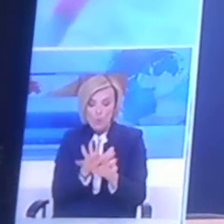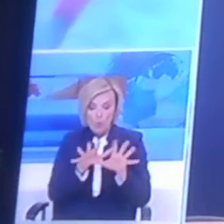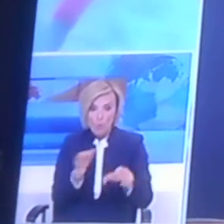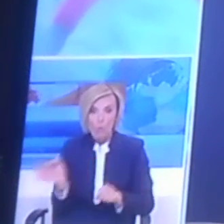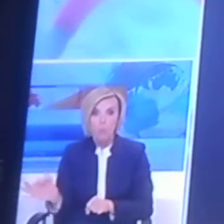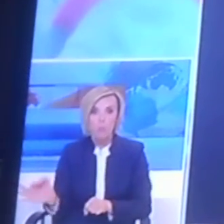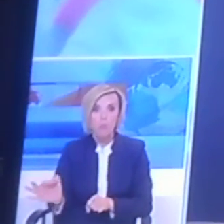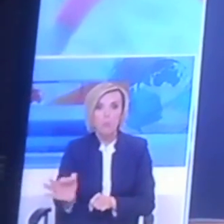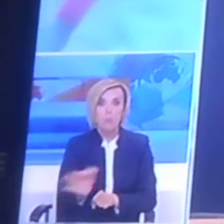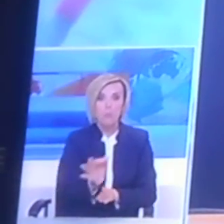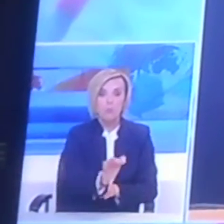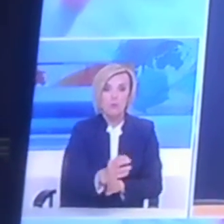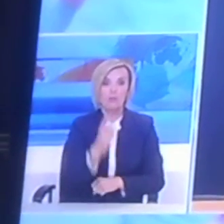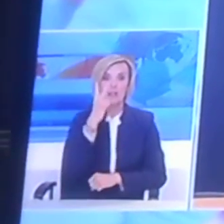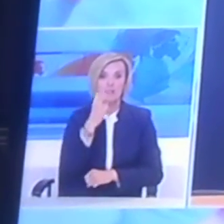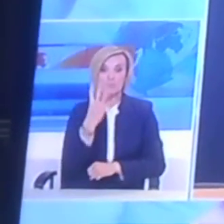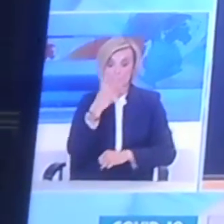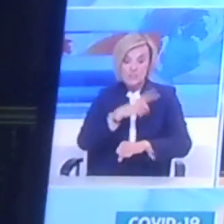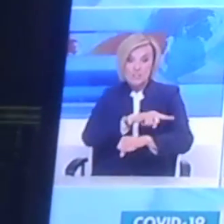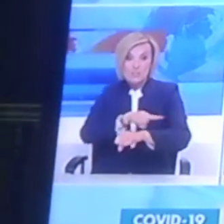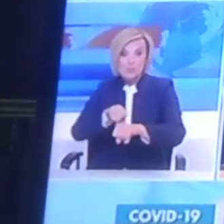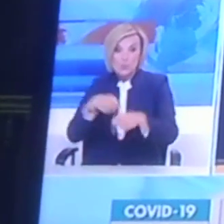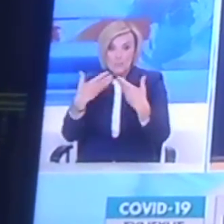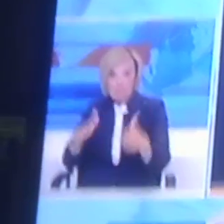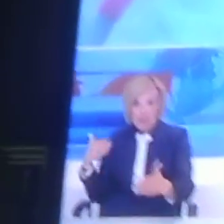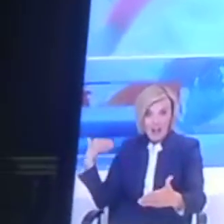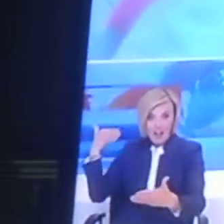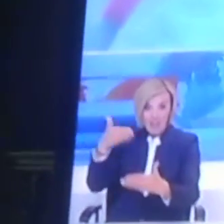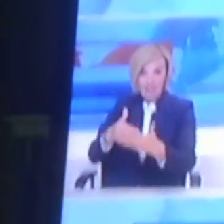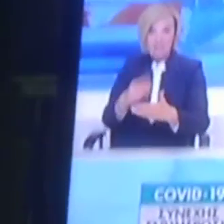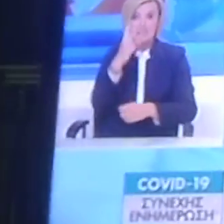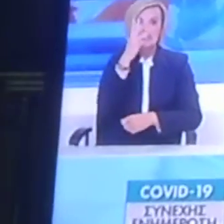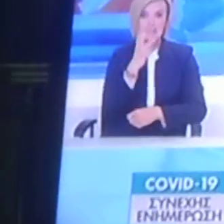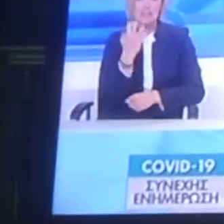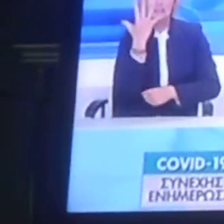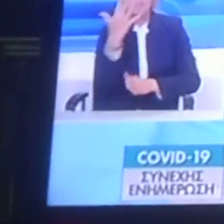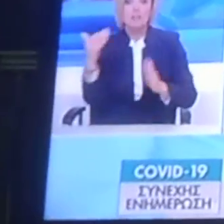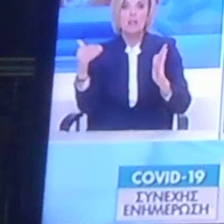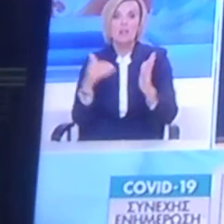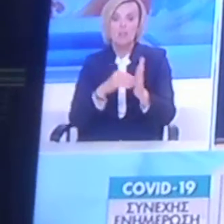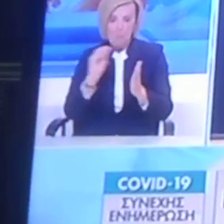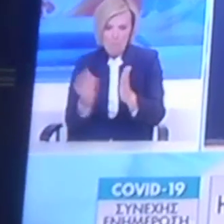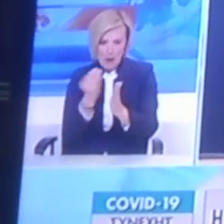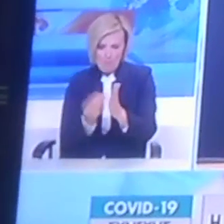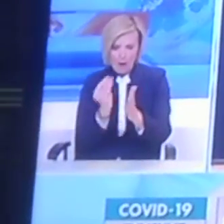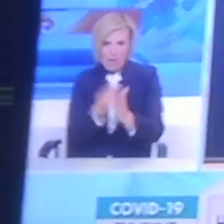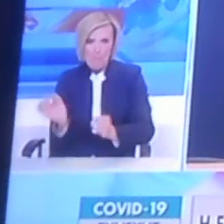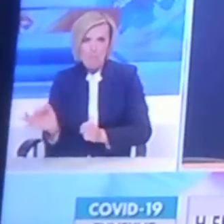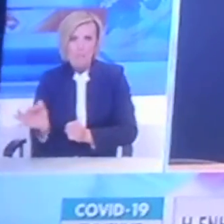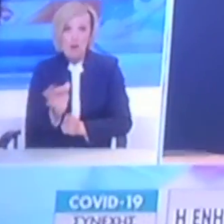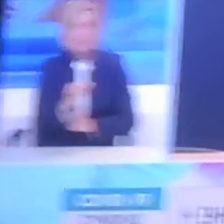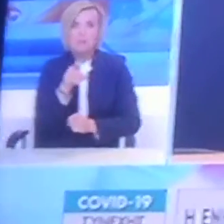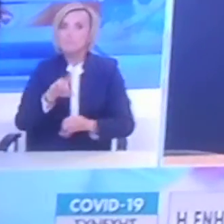Μέσα σε ένα 24ωρο έχουν καταγραφεί περισσότερες από 35.000 νέες περιπτώσεις της νόσου. Γεγονός που